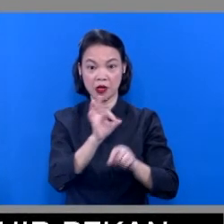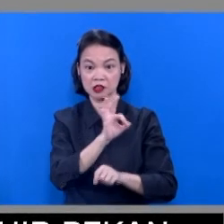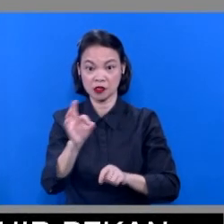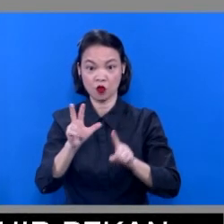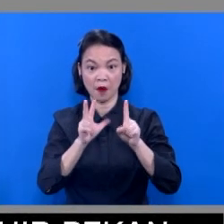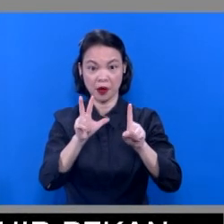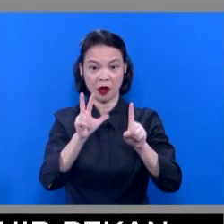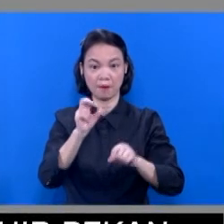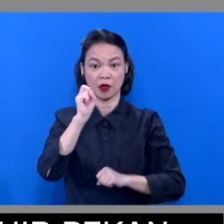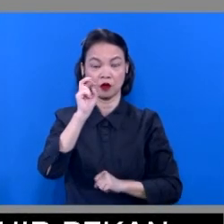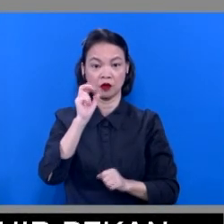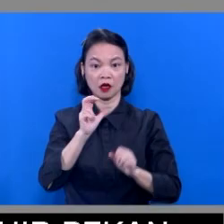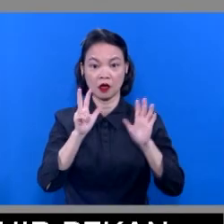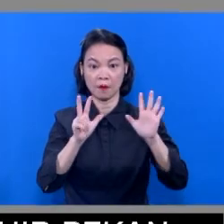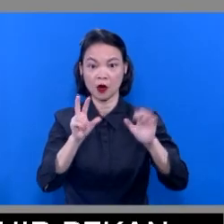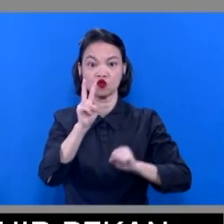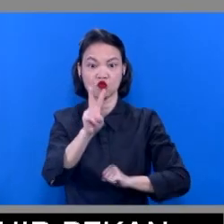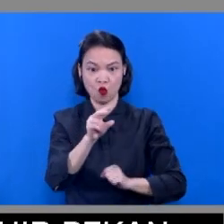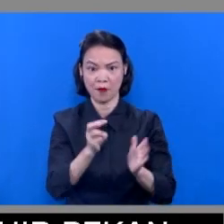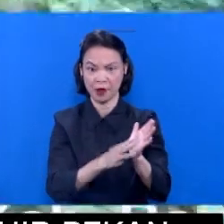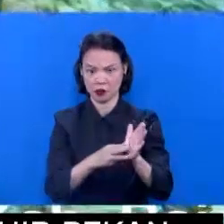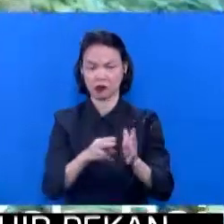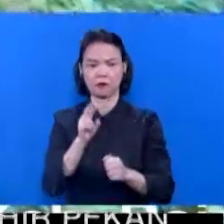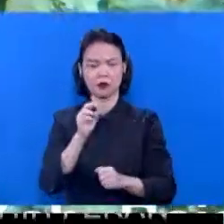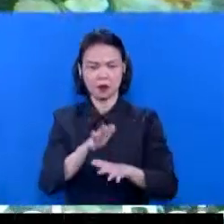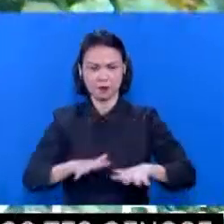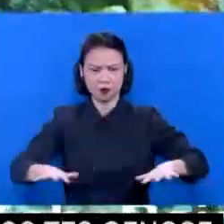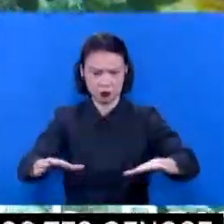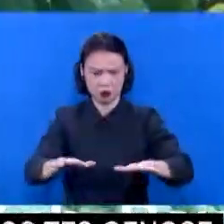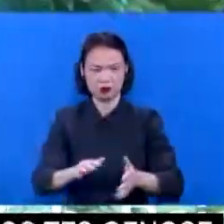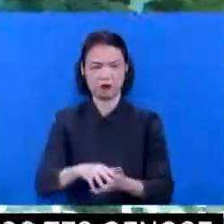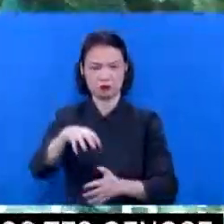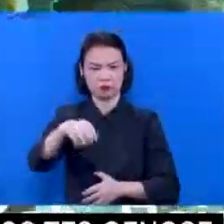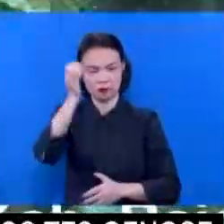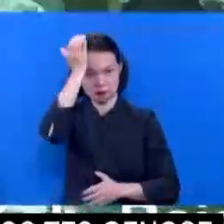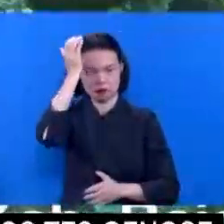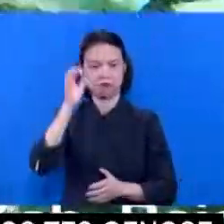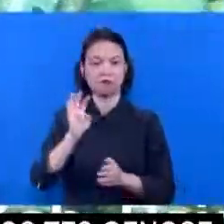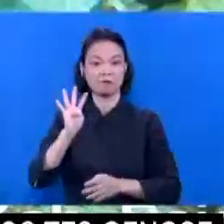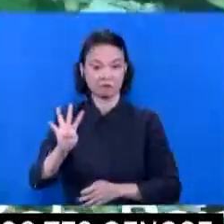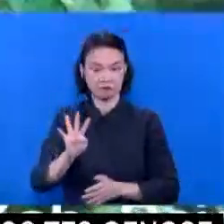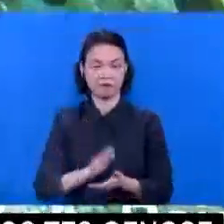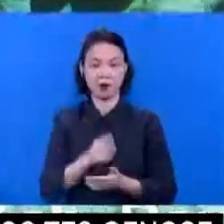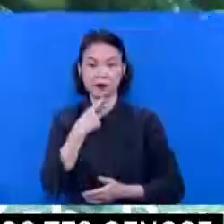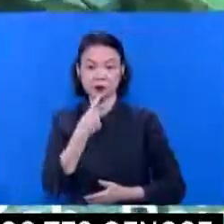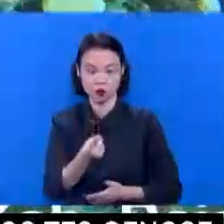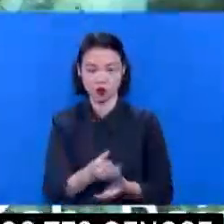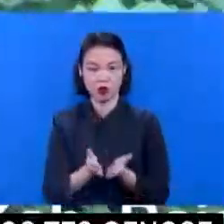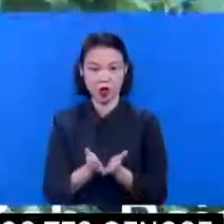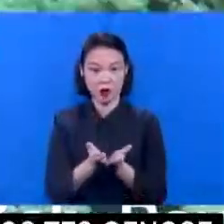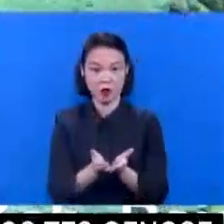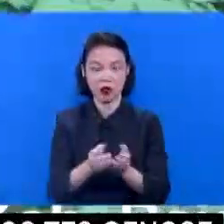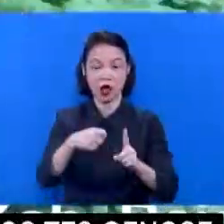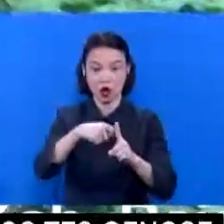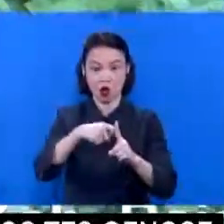18.882 meter persegi terumbu karang Raja Ampat. Kapal Dinas Pariwisata Raja Ampat saat itu menyebut kapal MV